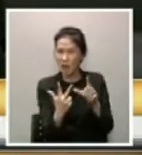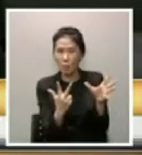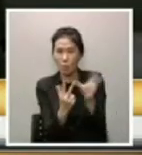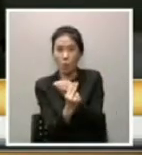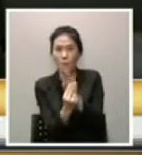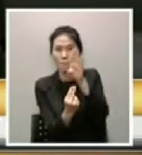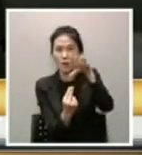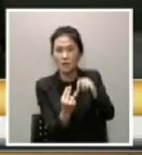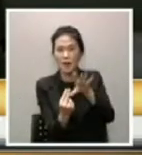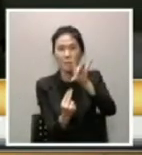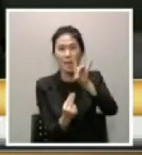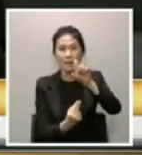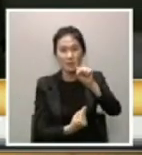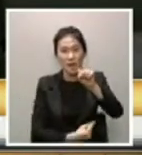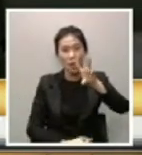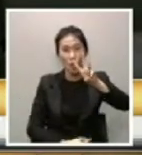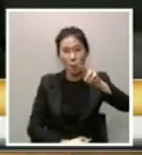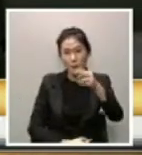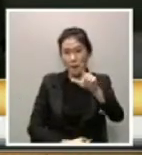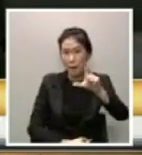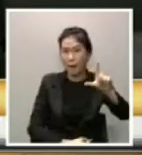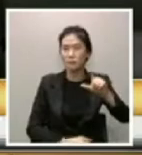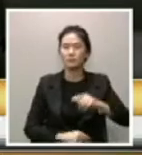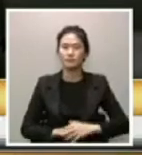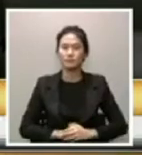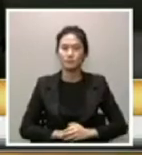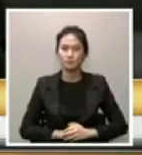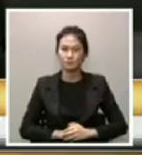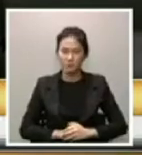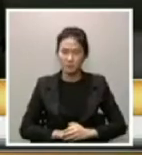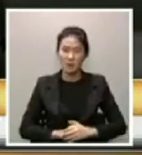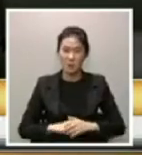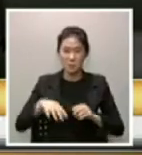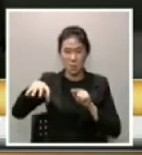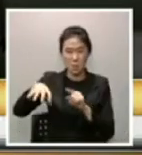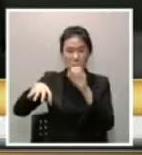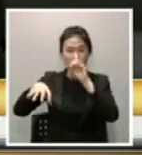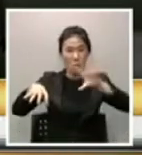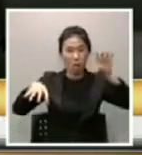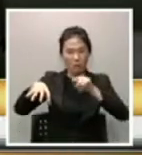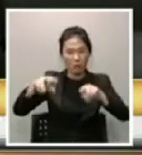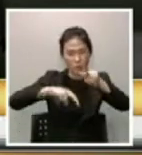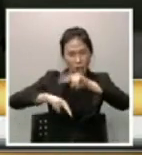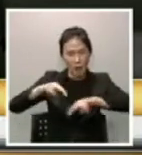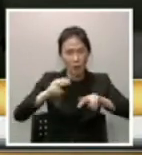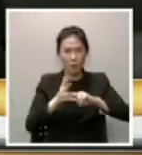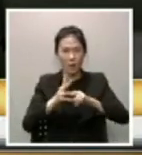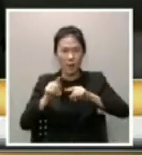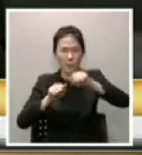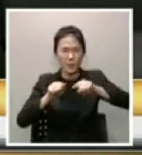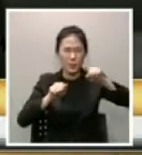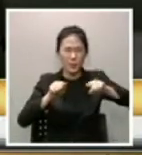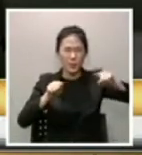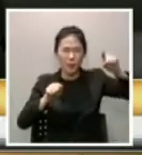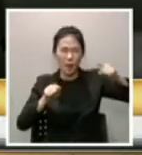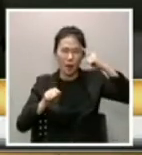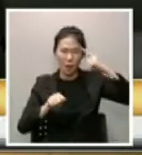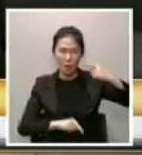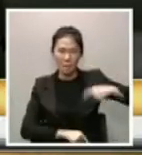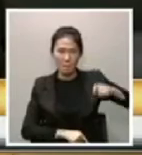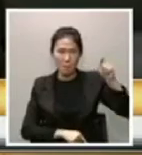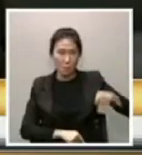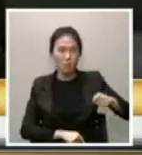มกันถึง 860,000 ล้านบาทแล้วก็เป็นองค์กรที่จะกำกับการประมูลขึ้นความถี่ที่เปรียบเสมือนเป็นทรัพ